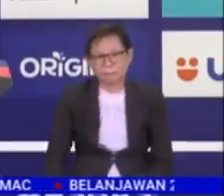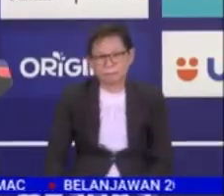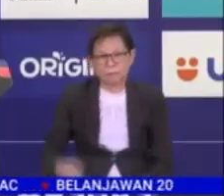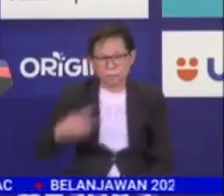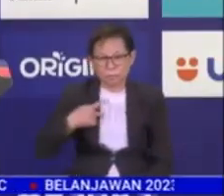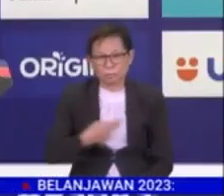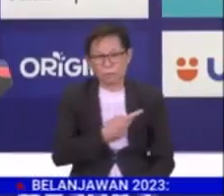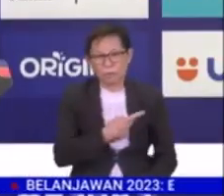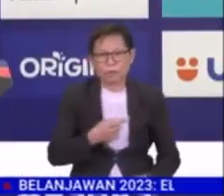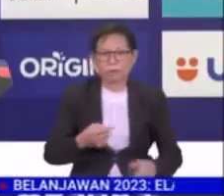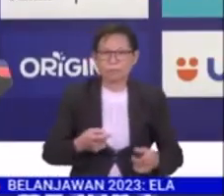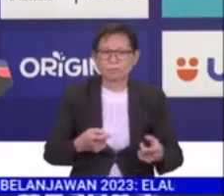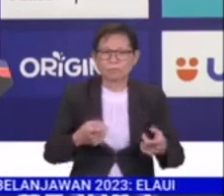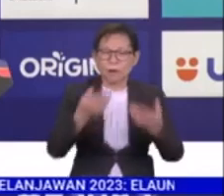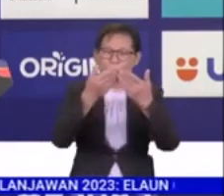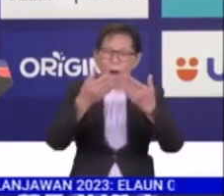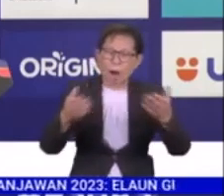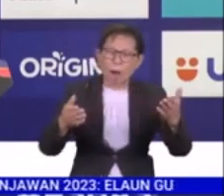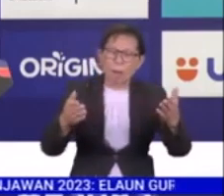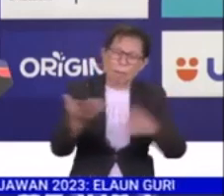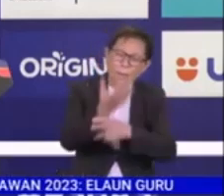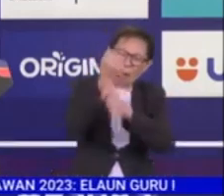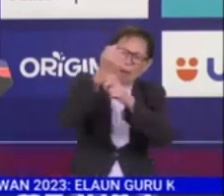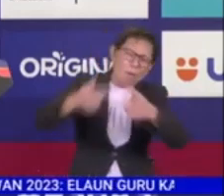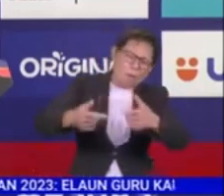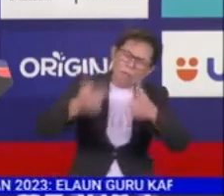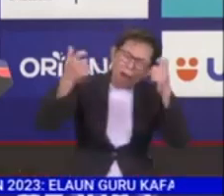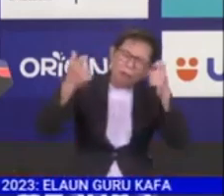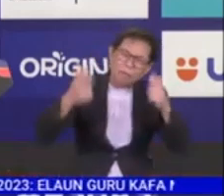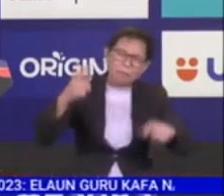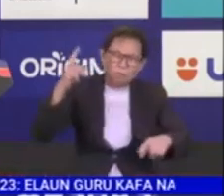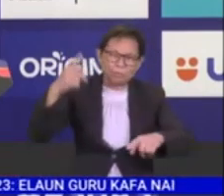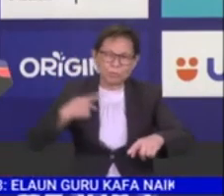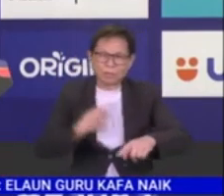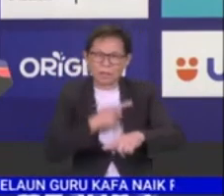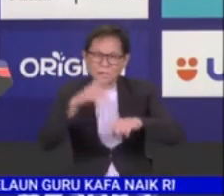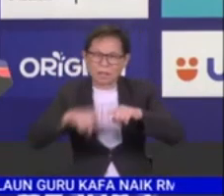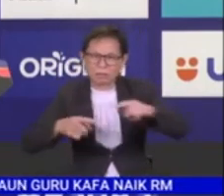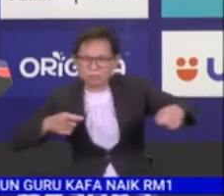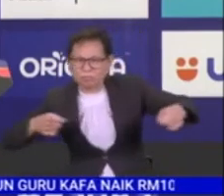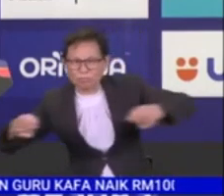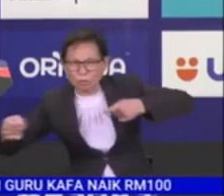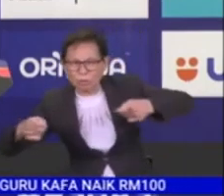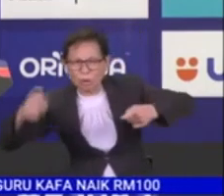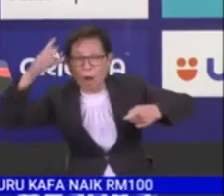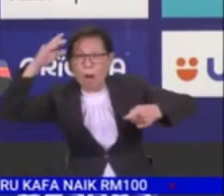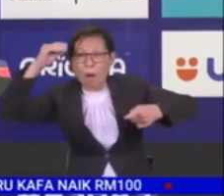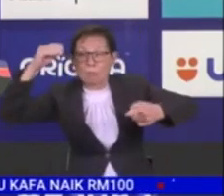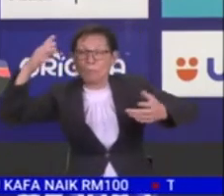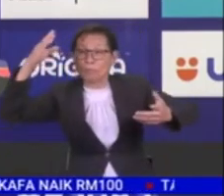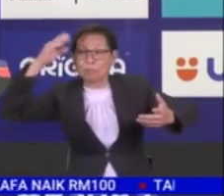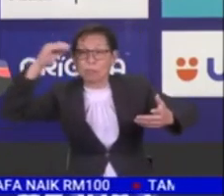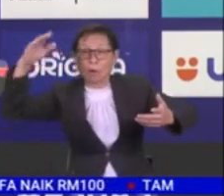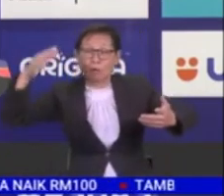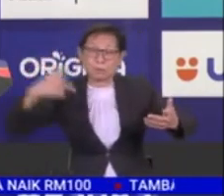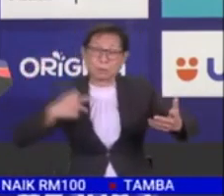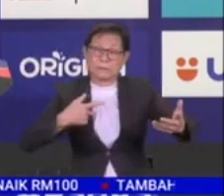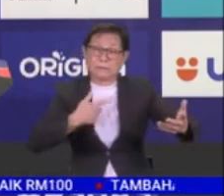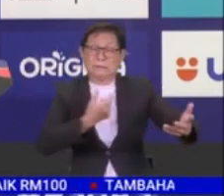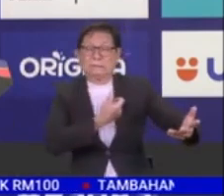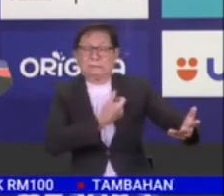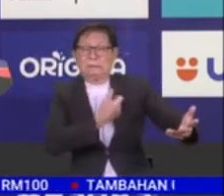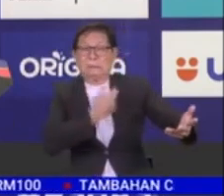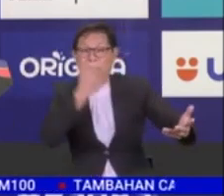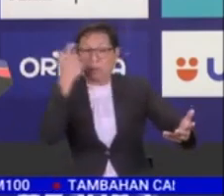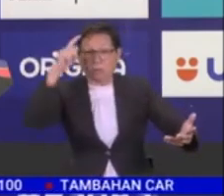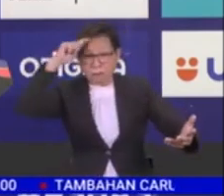We managed to open the game very fast, but then we couldn't control the ball. So we suffer. We suffer of course